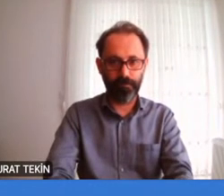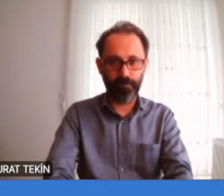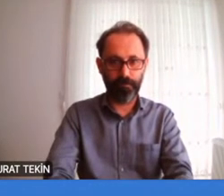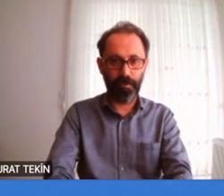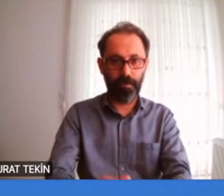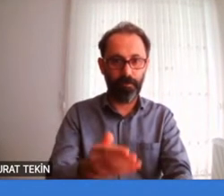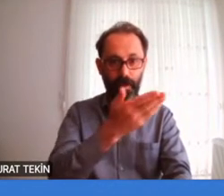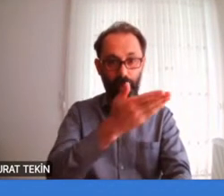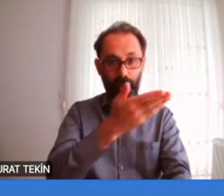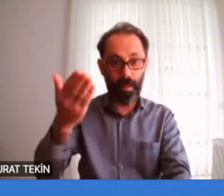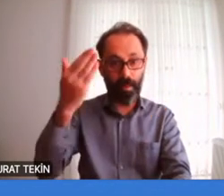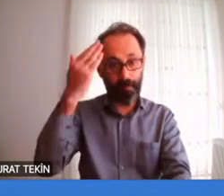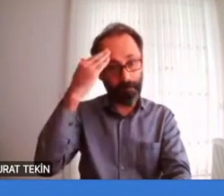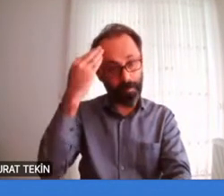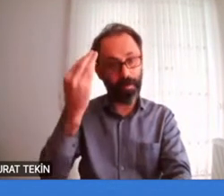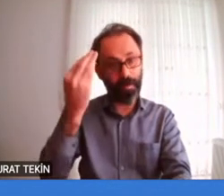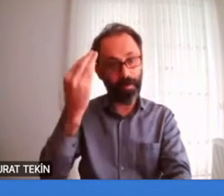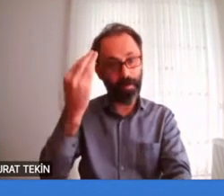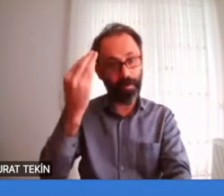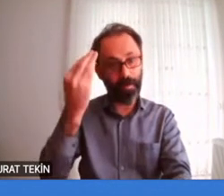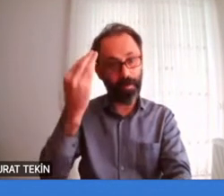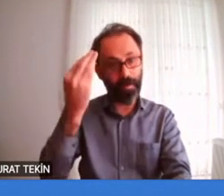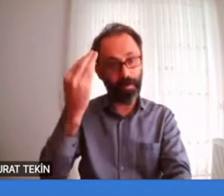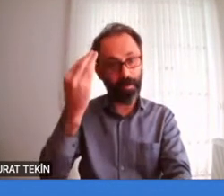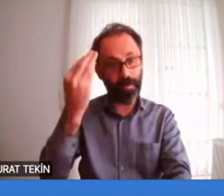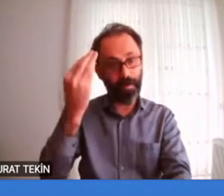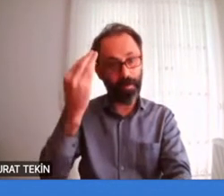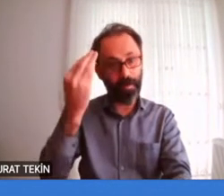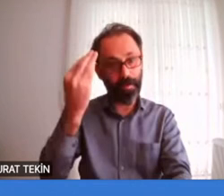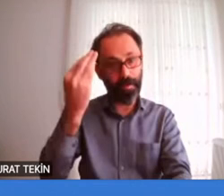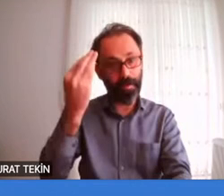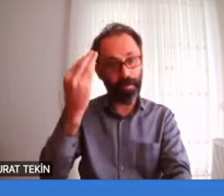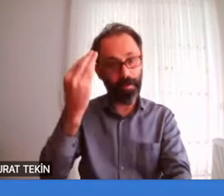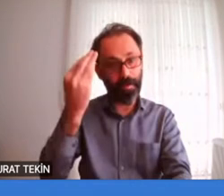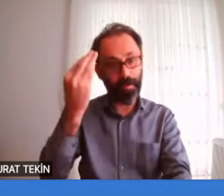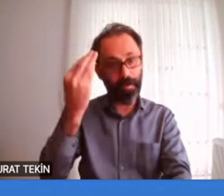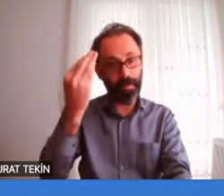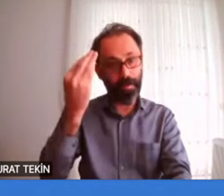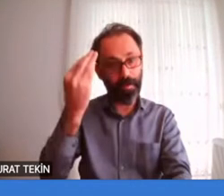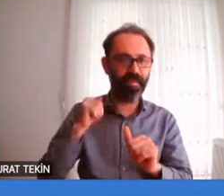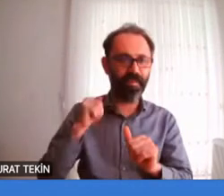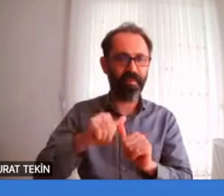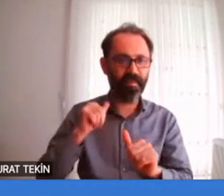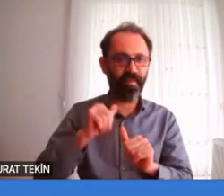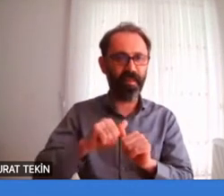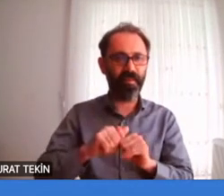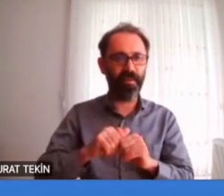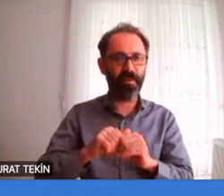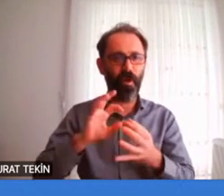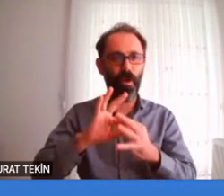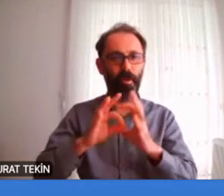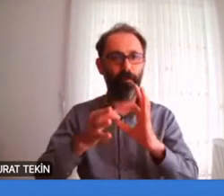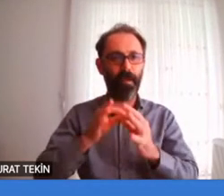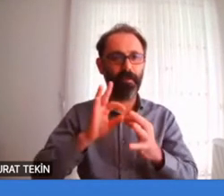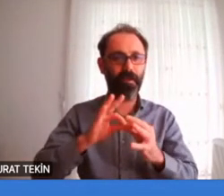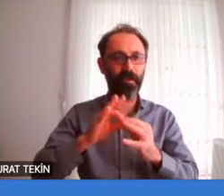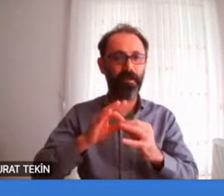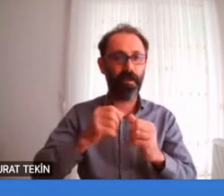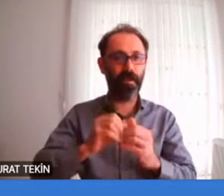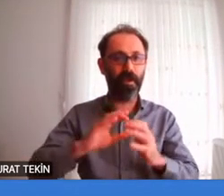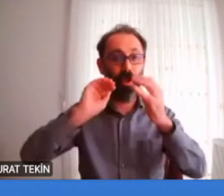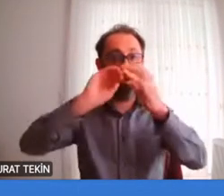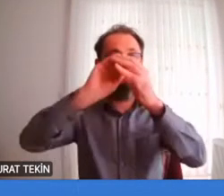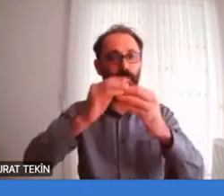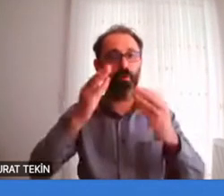Herkese güzel bir öğleden sonra diliyorum. Üst üste ikinci kez Paralimpik Oyunlar şampiyonu olan ve